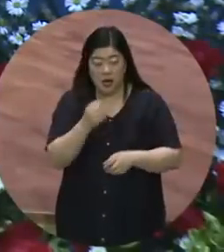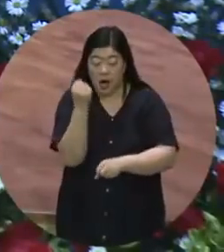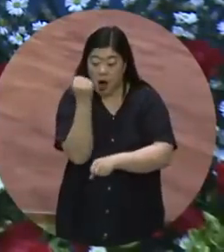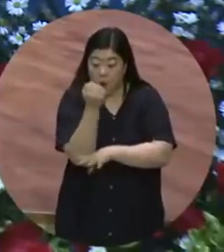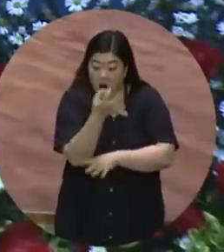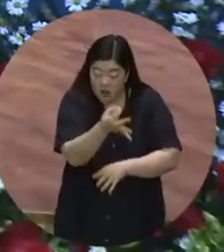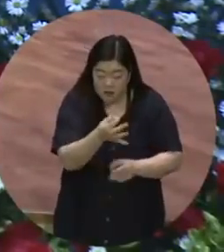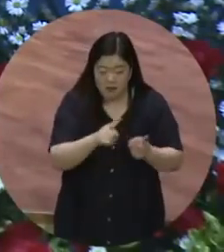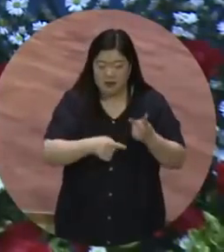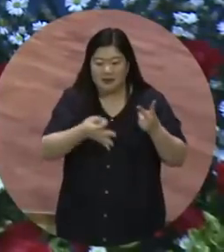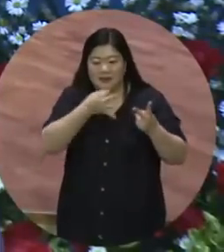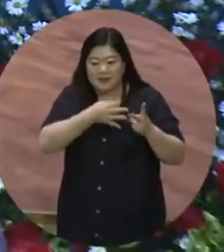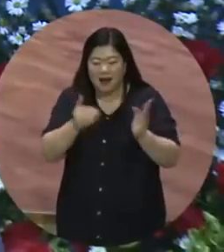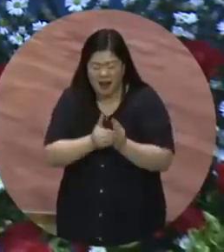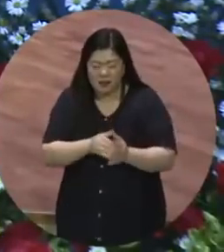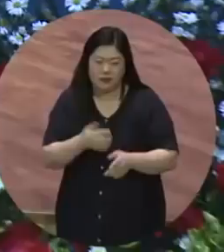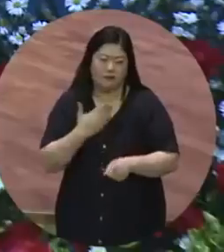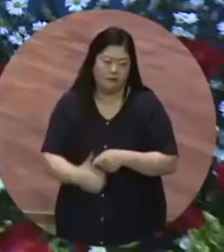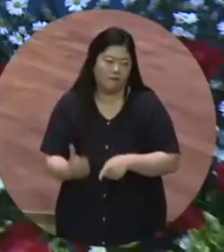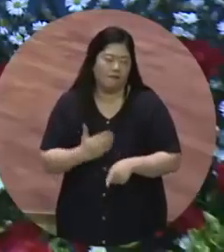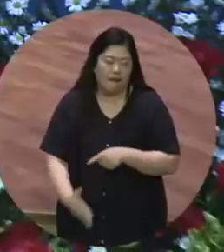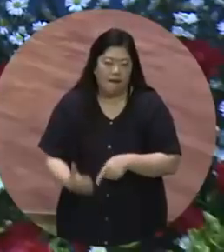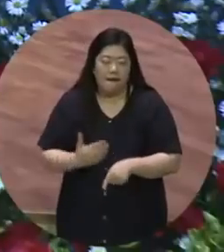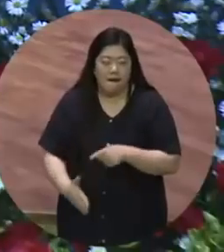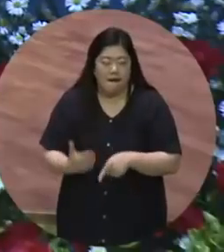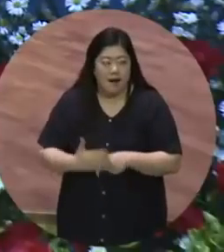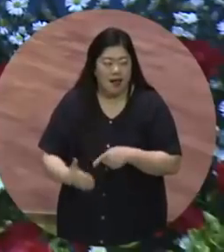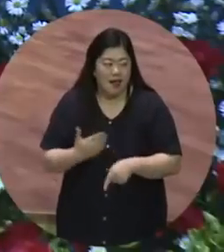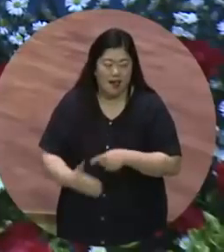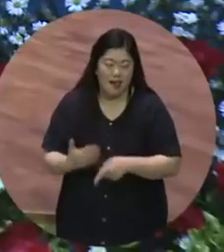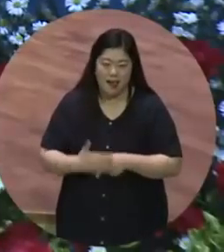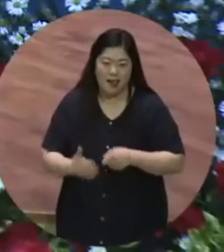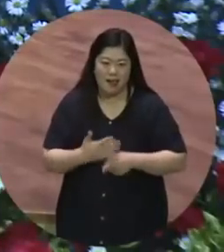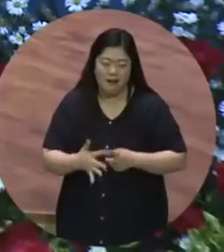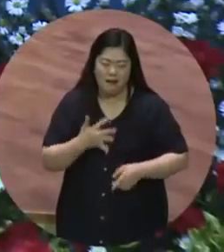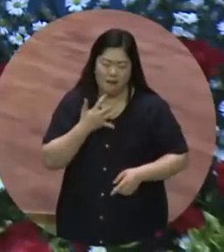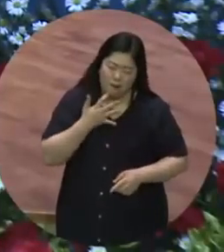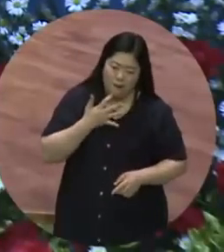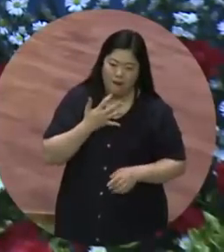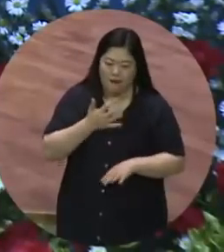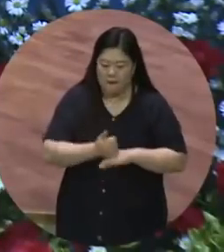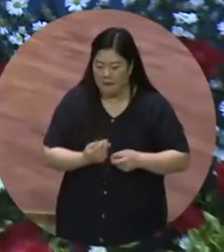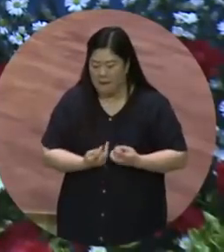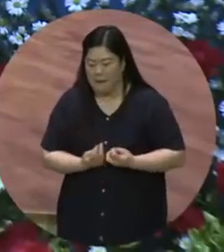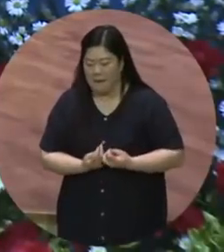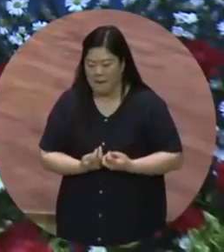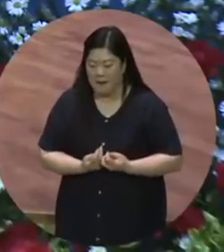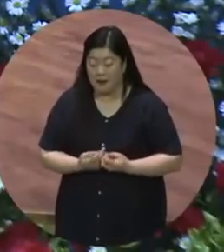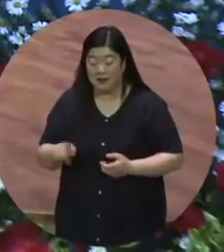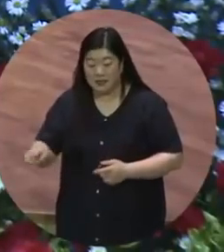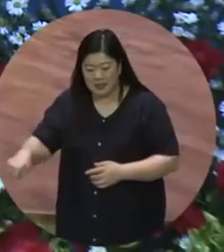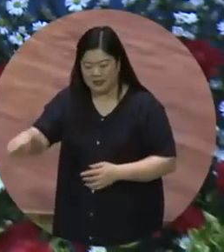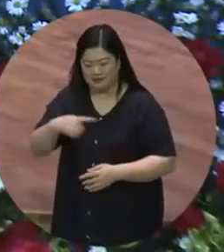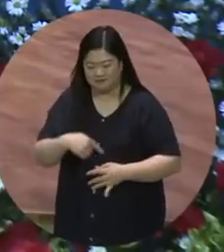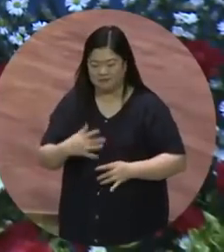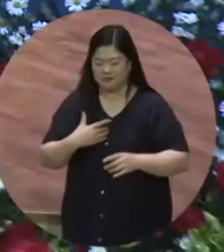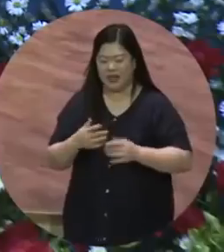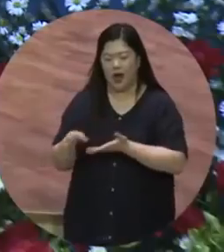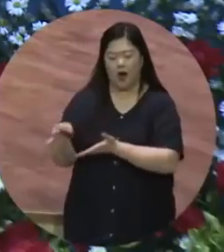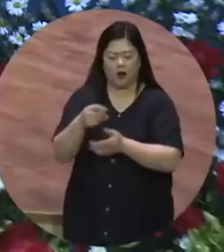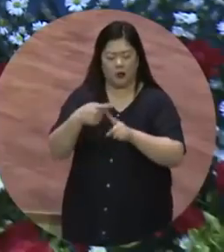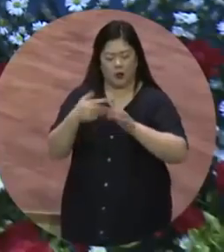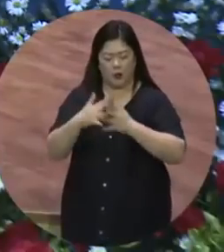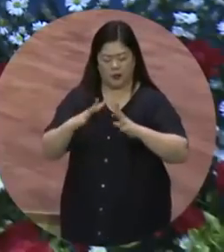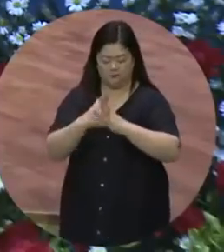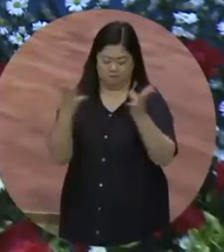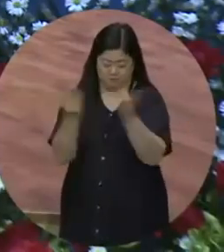갚아야지, 이자 갚아야지. 교회가 너무 지금 힘이 연약해지니까 그렇게 하자고 작정을 했는데 지금 86억이 나왔습니다. 모든